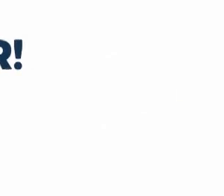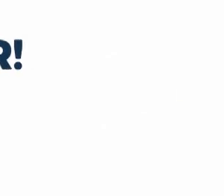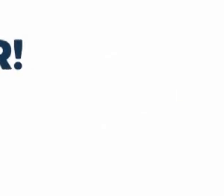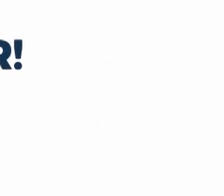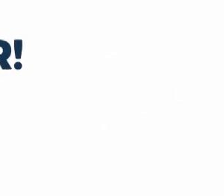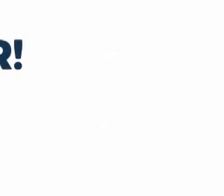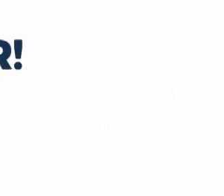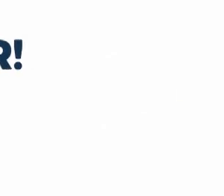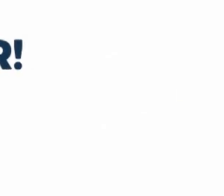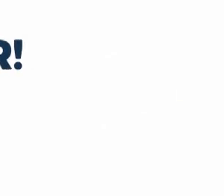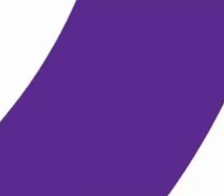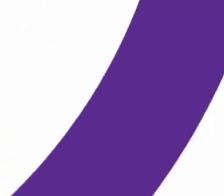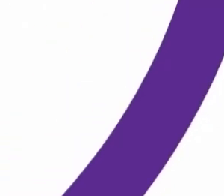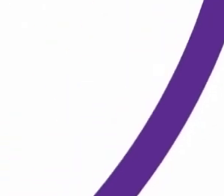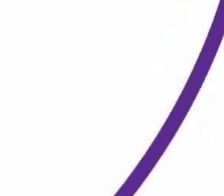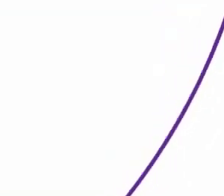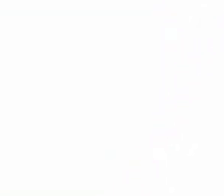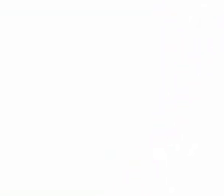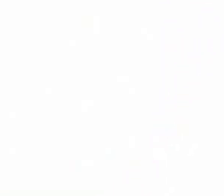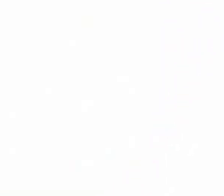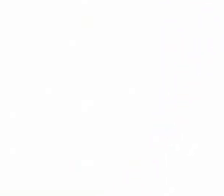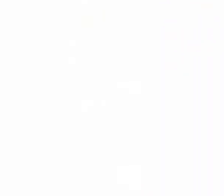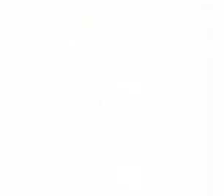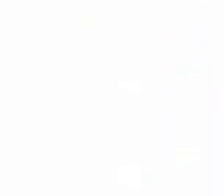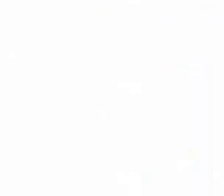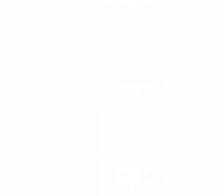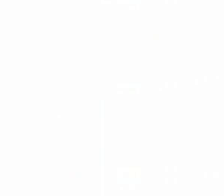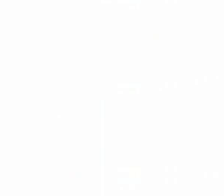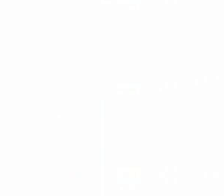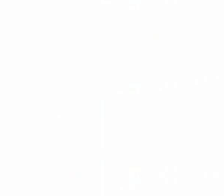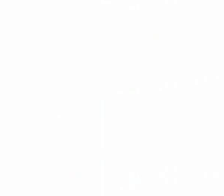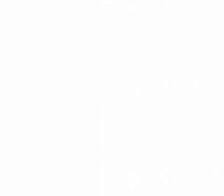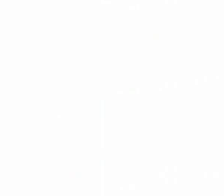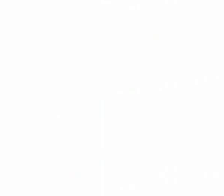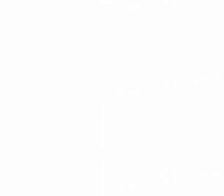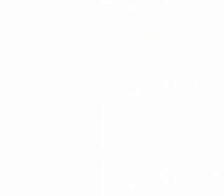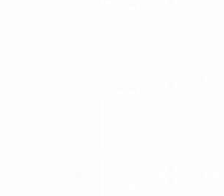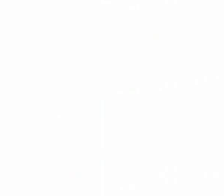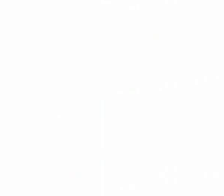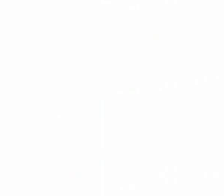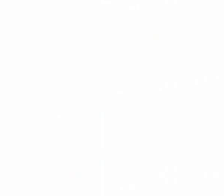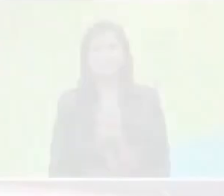KPM. KPM.